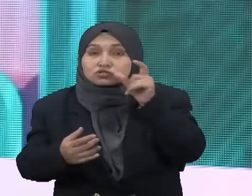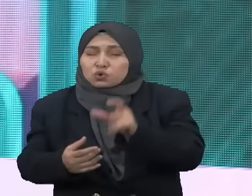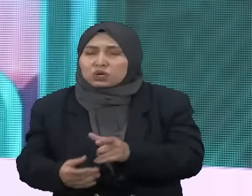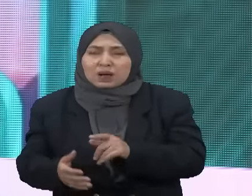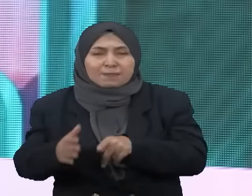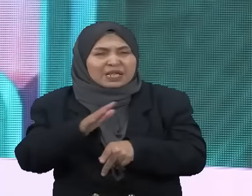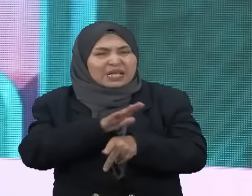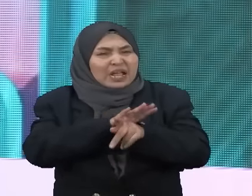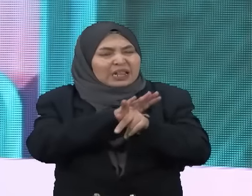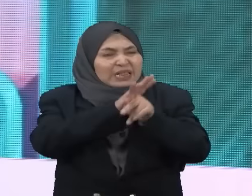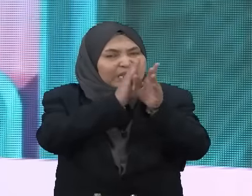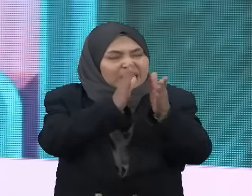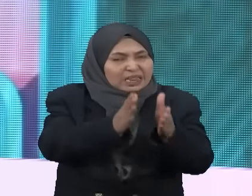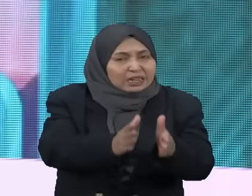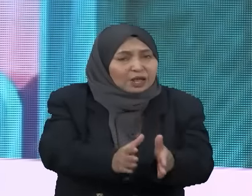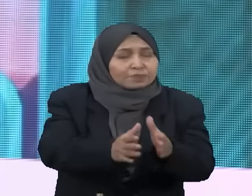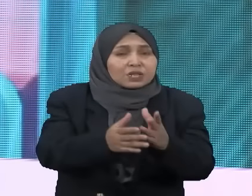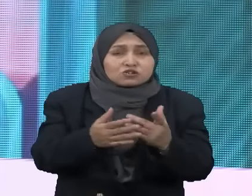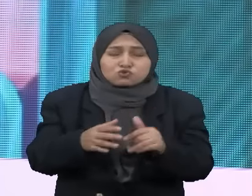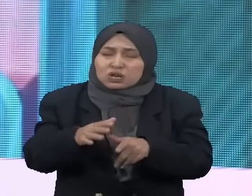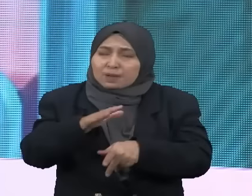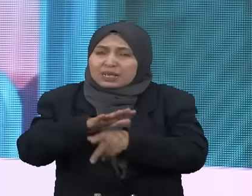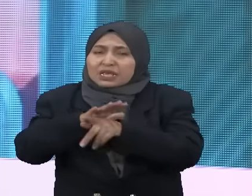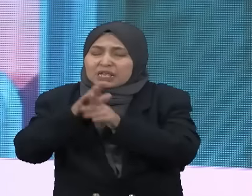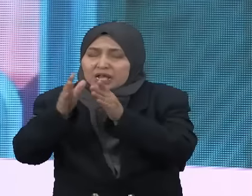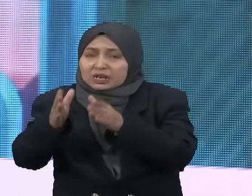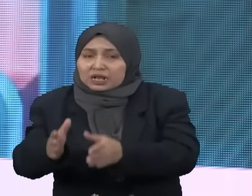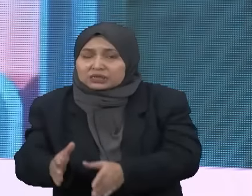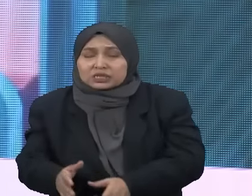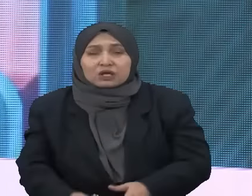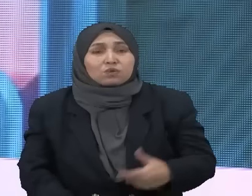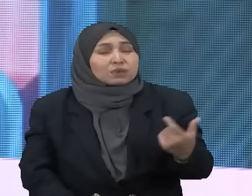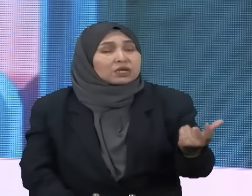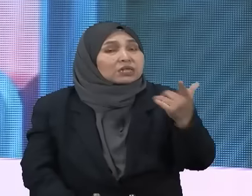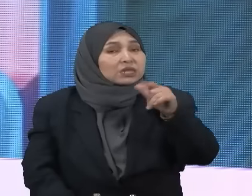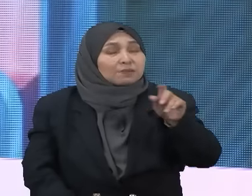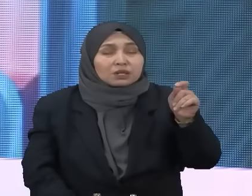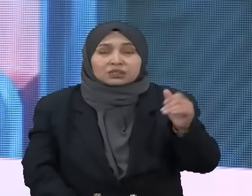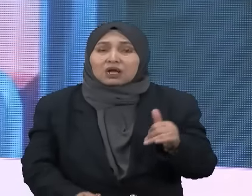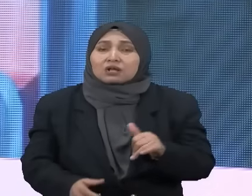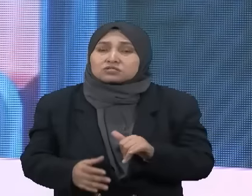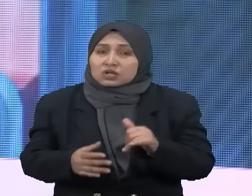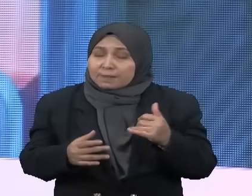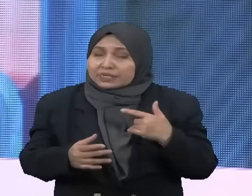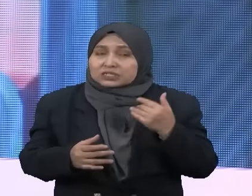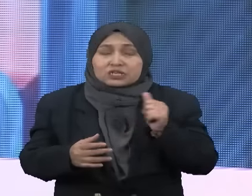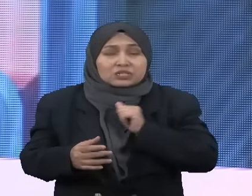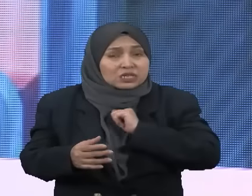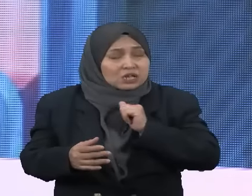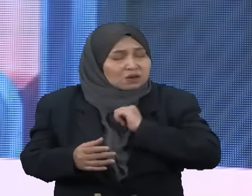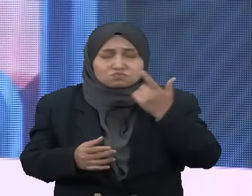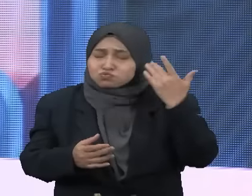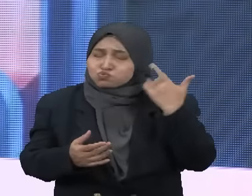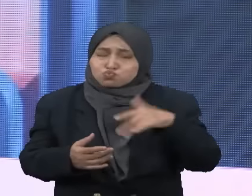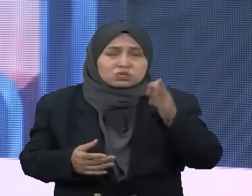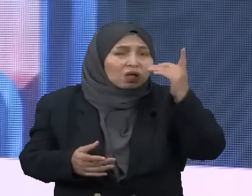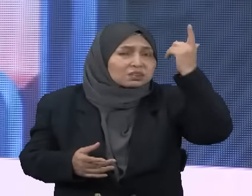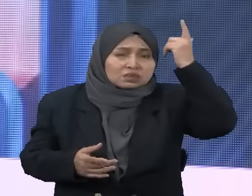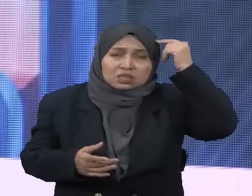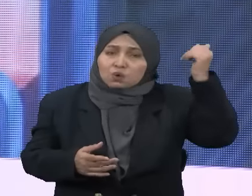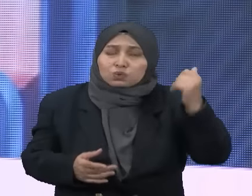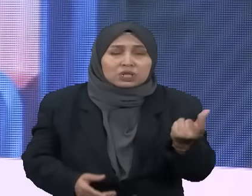pengkhianat, kan? Beliau telah mengkhianati Nabi Lut alaihi salam walaupun dalam keadaan beliau sedia maklum bahawa